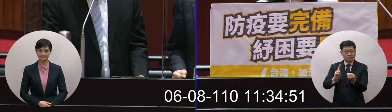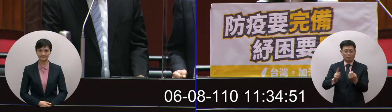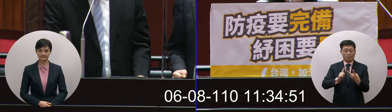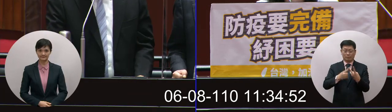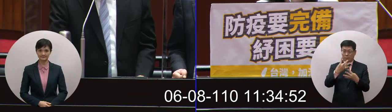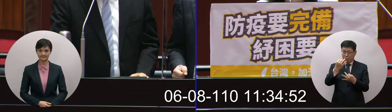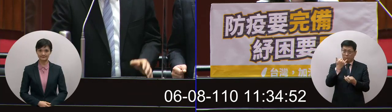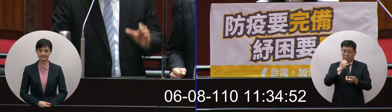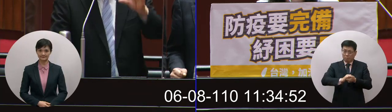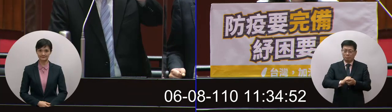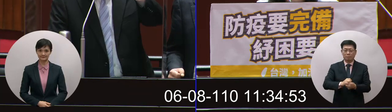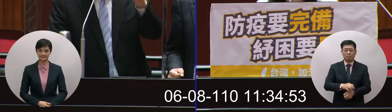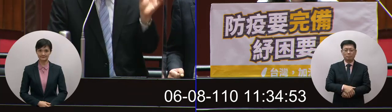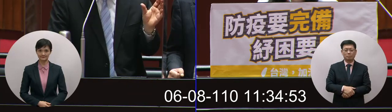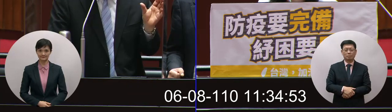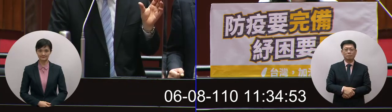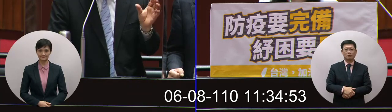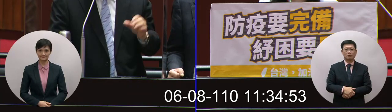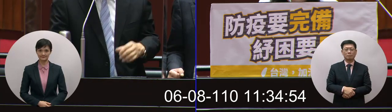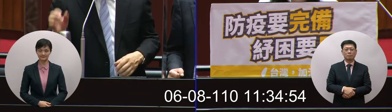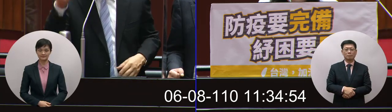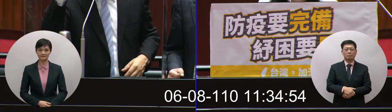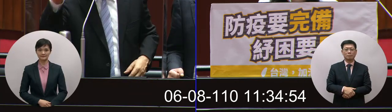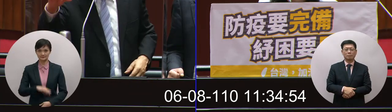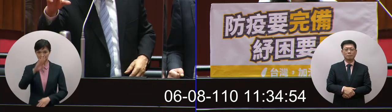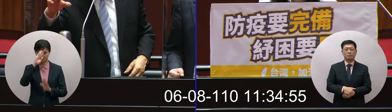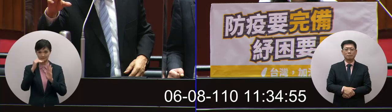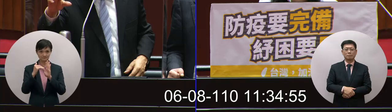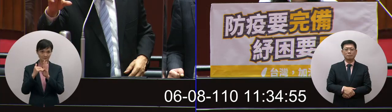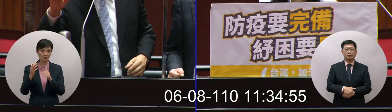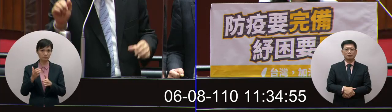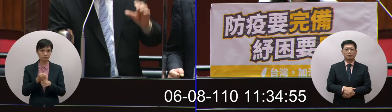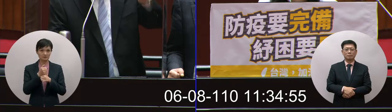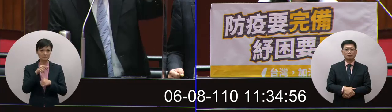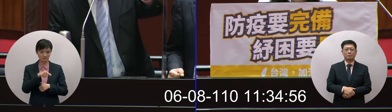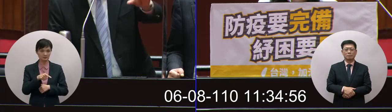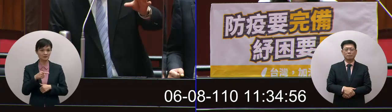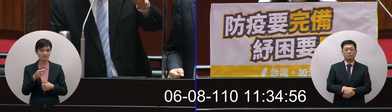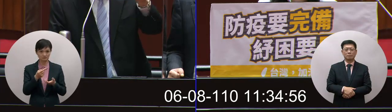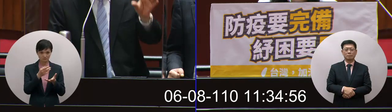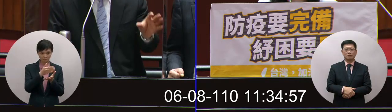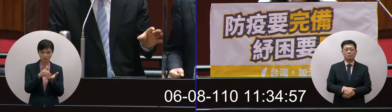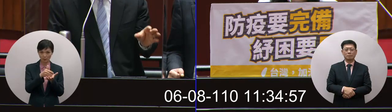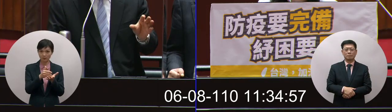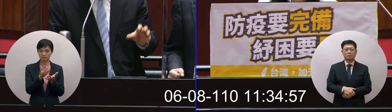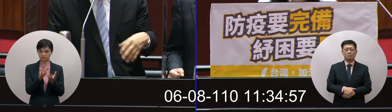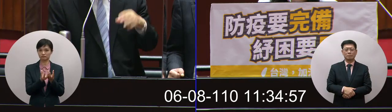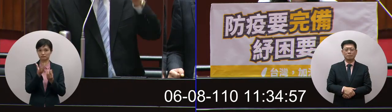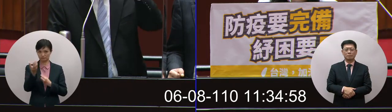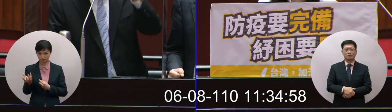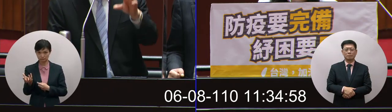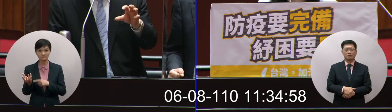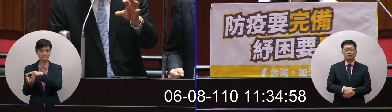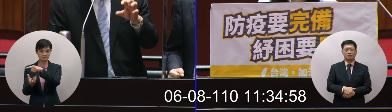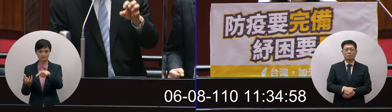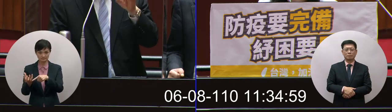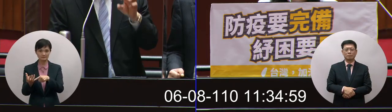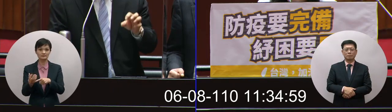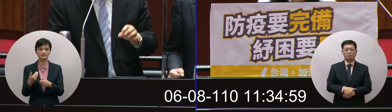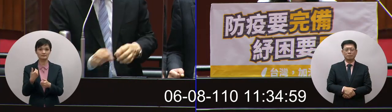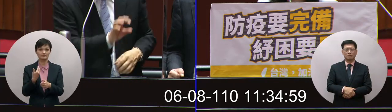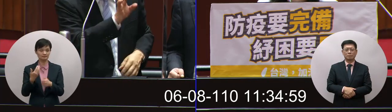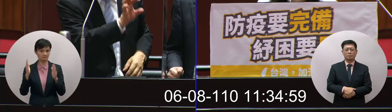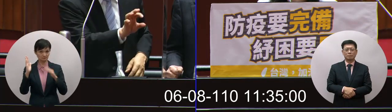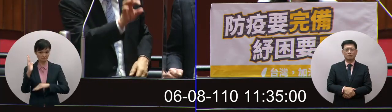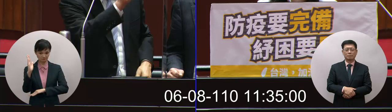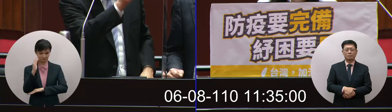什么时候会有这样子的顺序。 就疾管中心核拨一个数量，然后相关部会依照这个